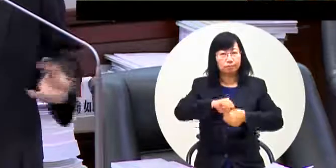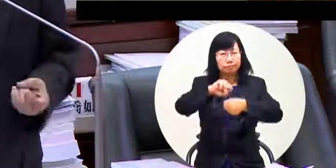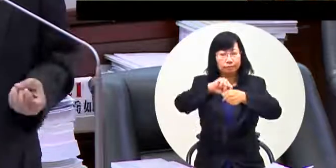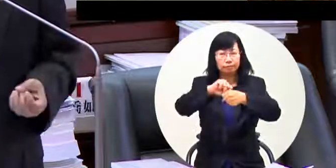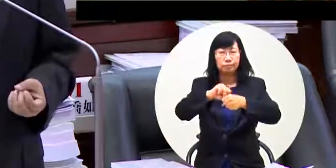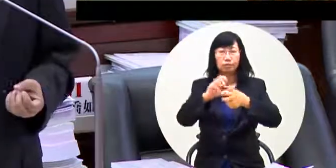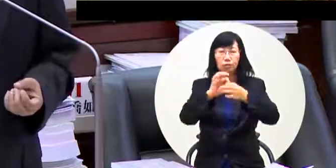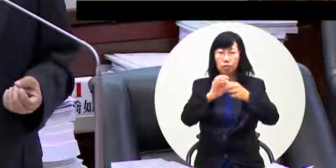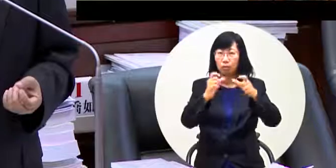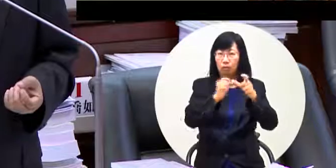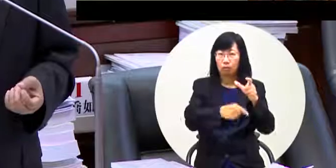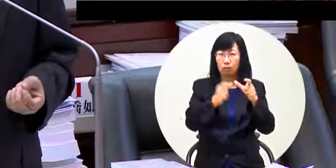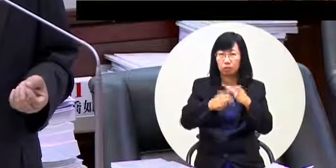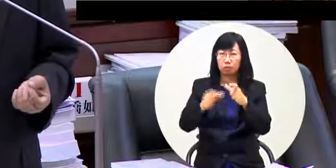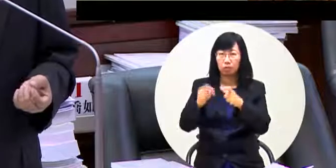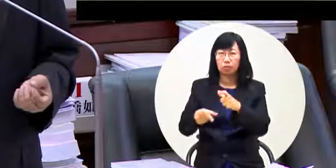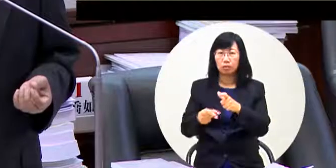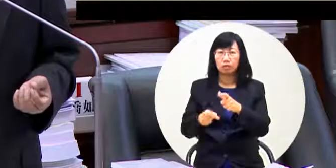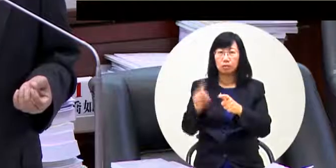谓产业链的招商。